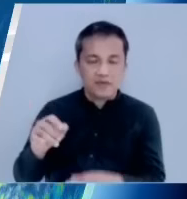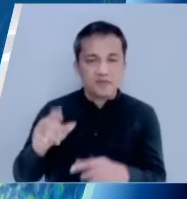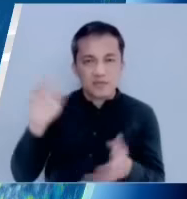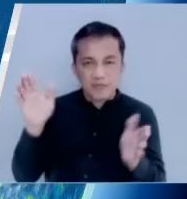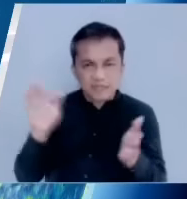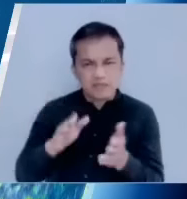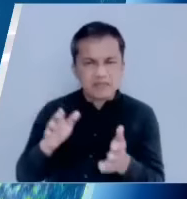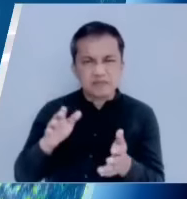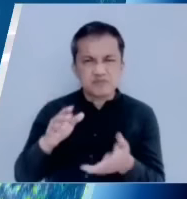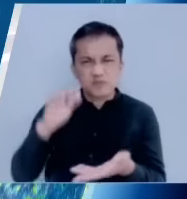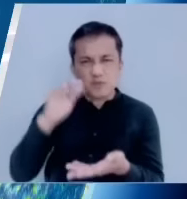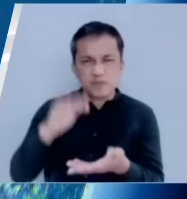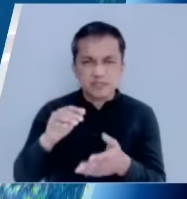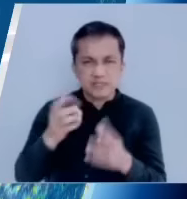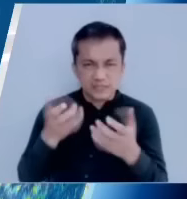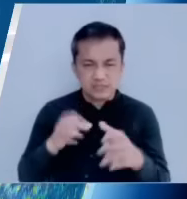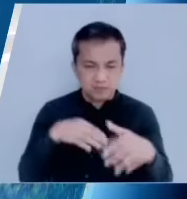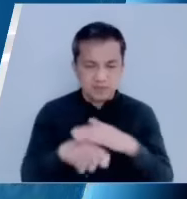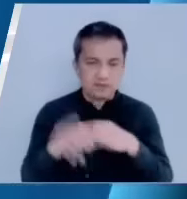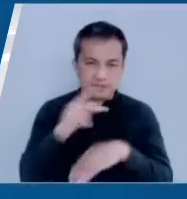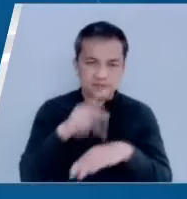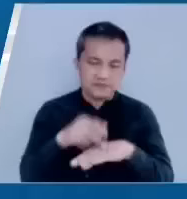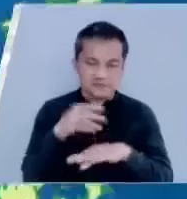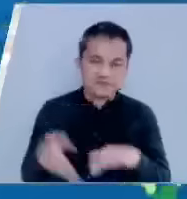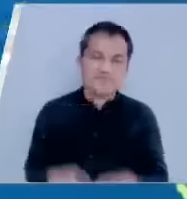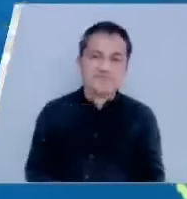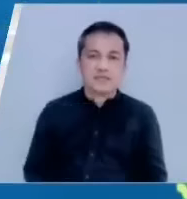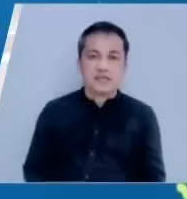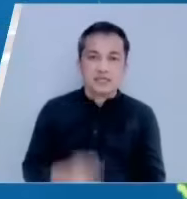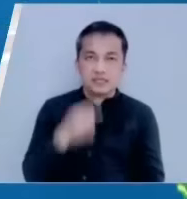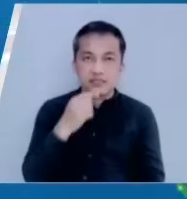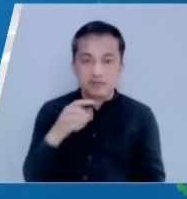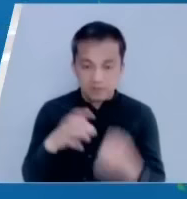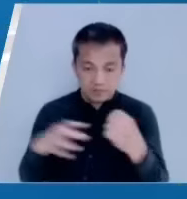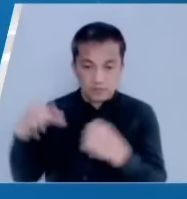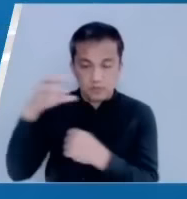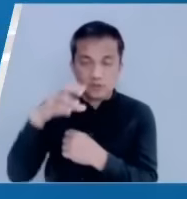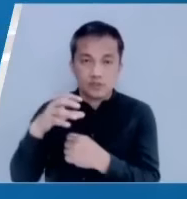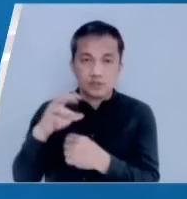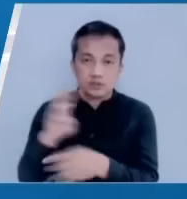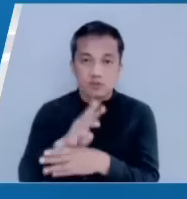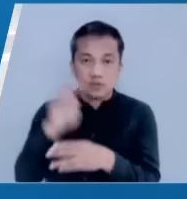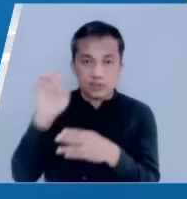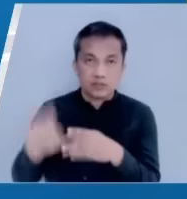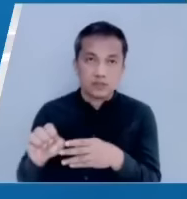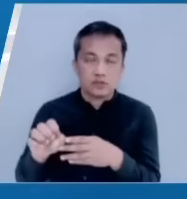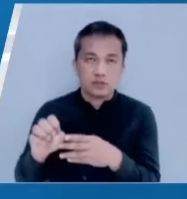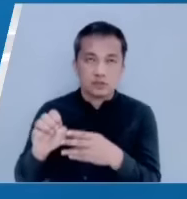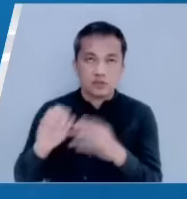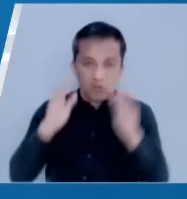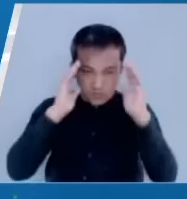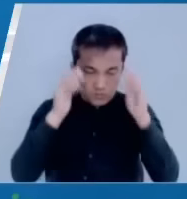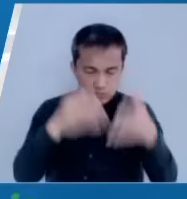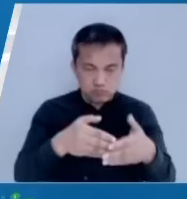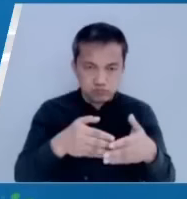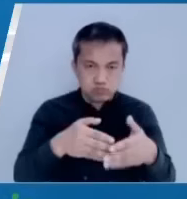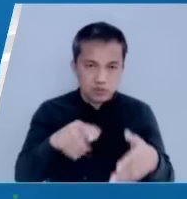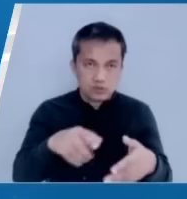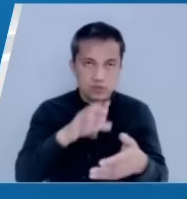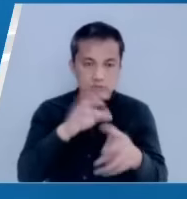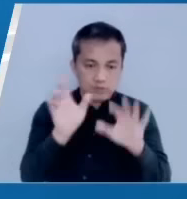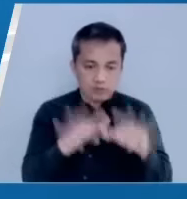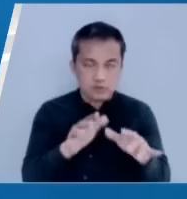of Responsibility. Base naman sa datos ng Metro Weather para po sa weekend, concentrated po yung mga pag-ulan. Dito po yan sa Northern